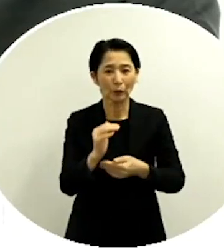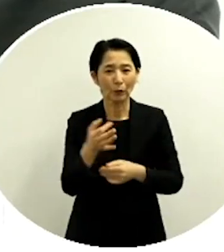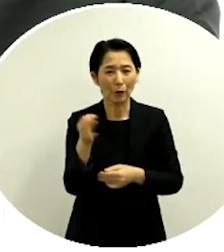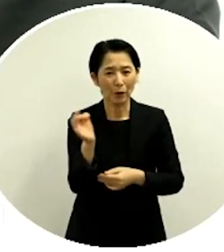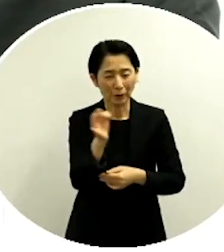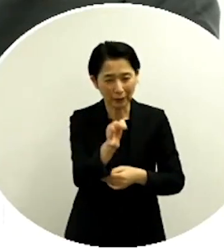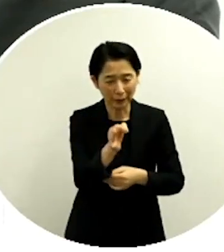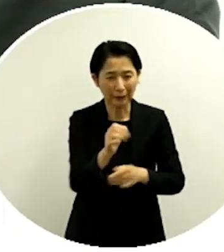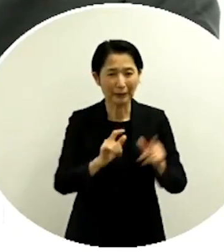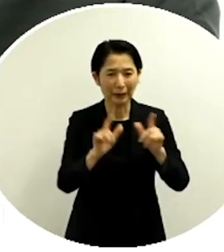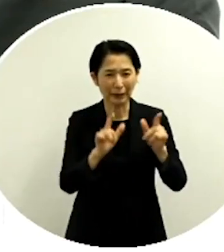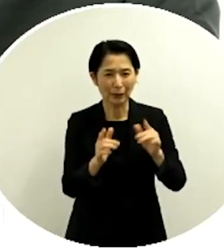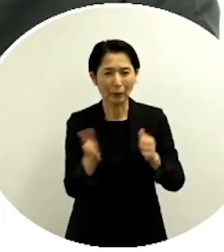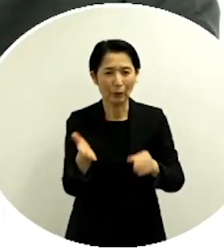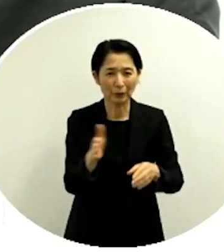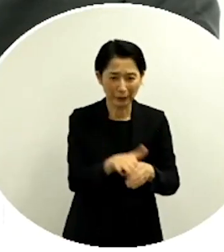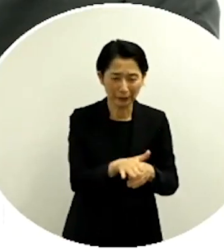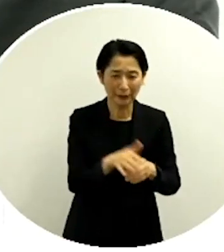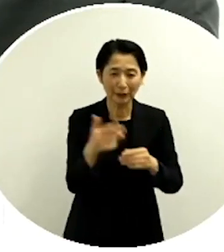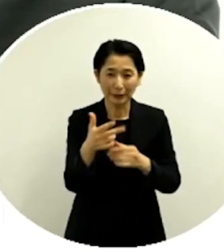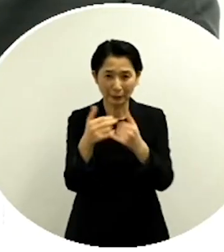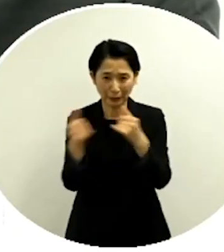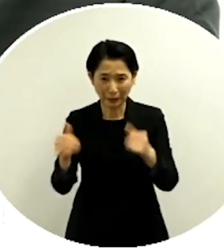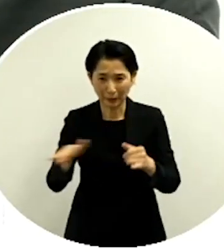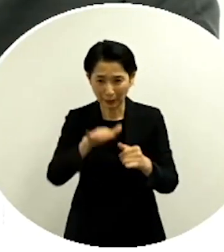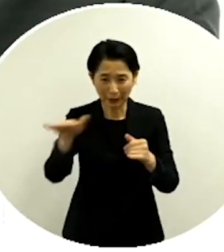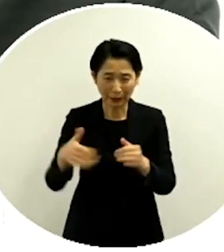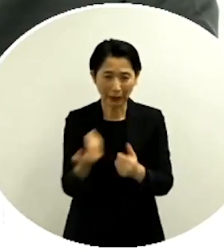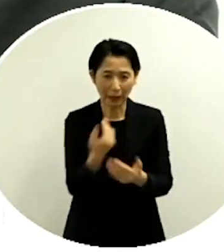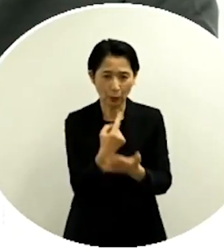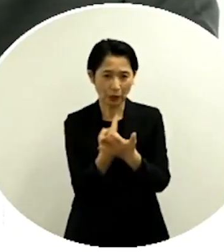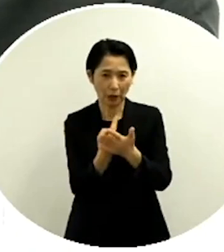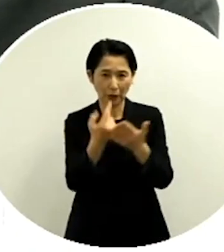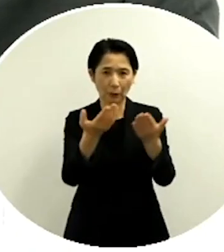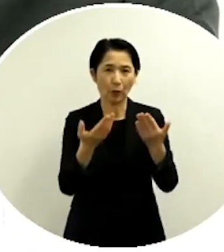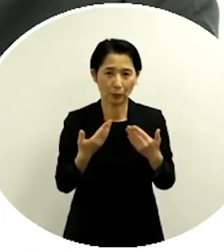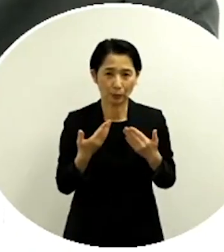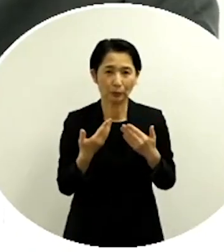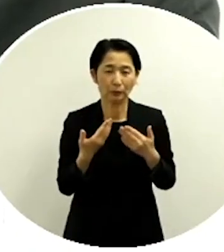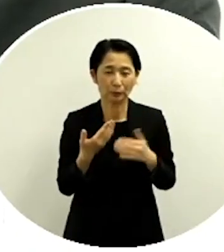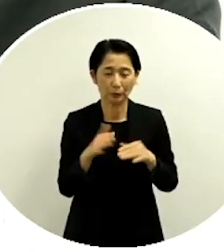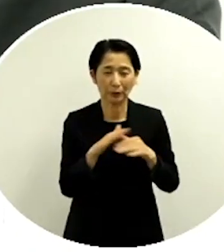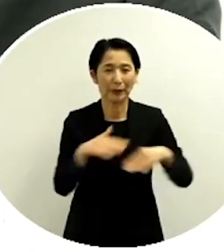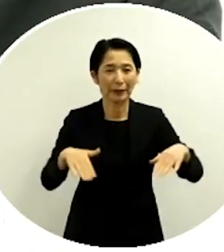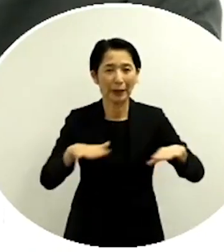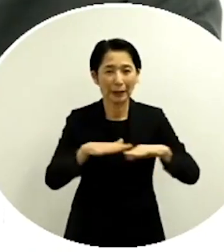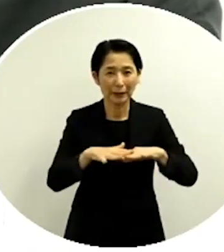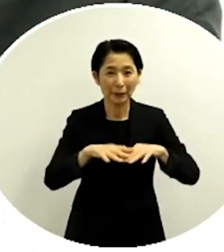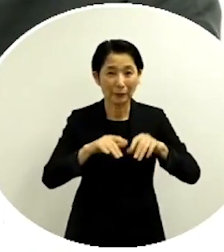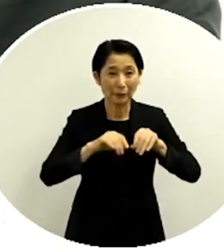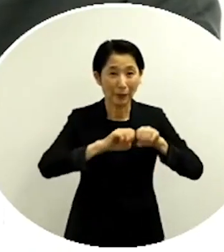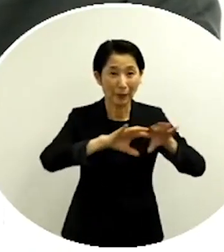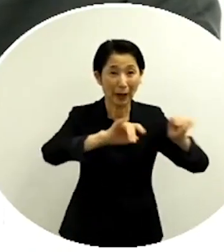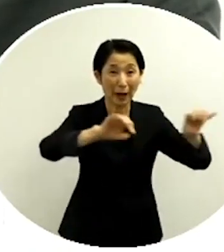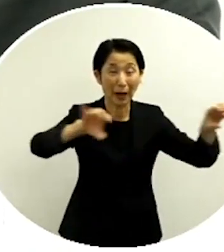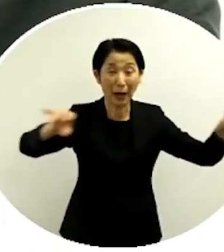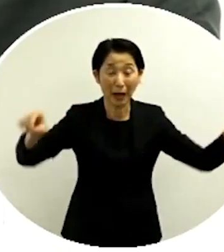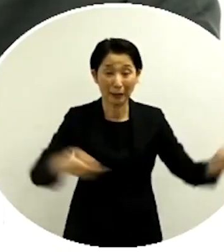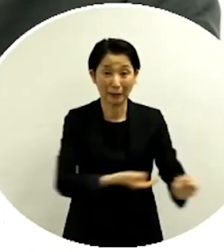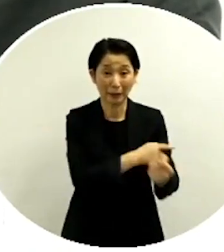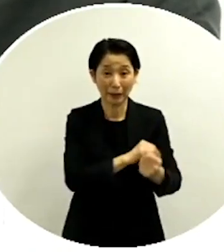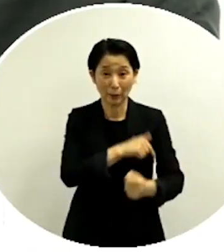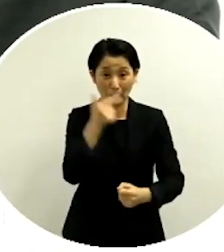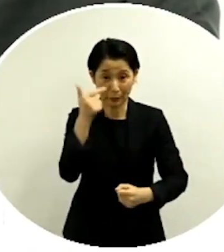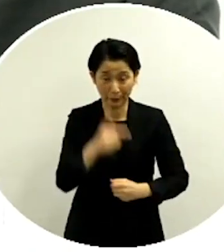市民の技術さんからも参加していただいて協力していただくネットっていうのは拡散の力がありますからそして